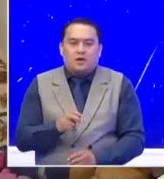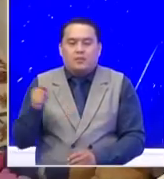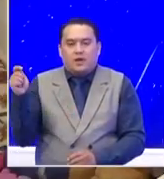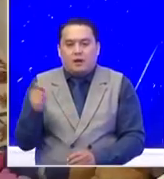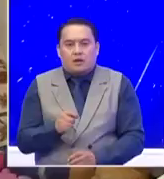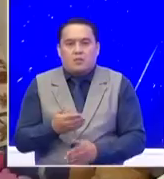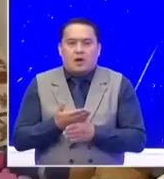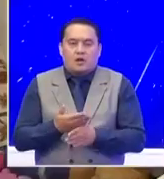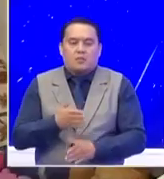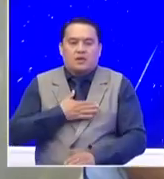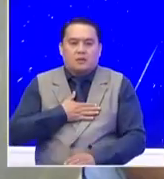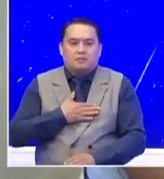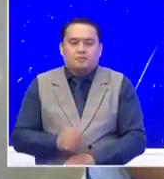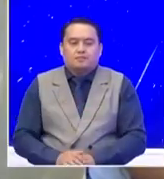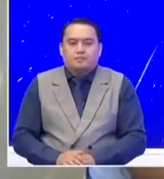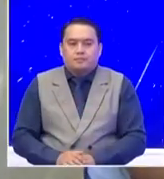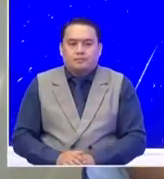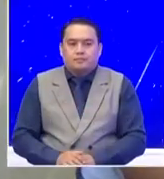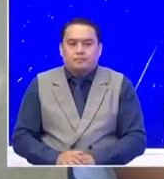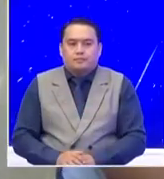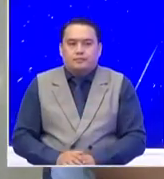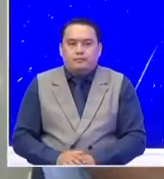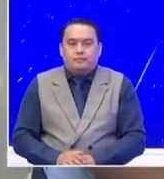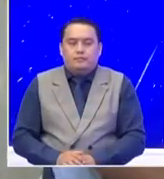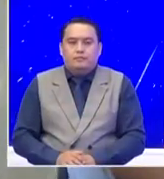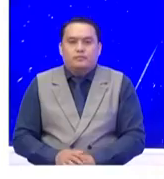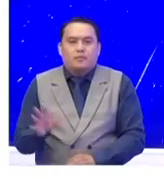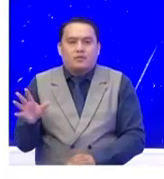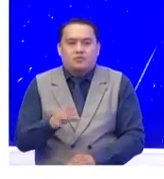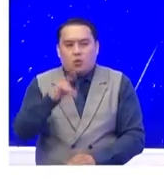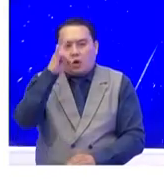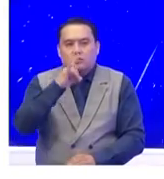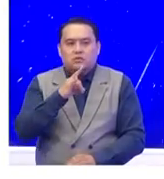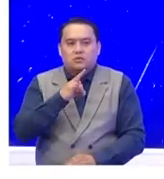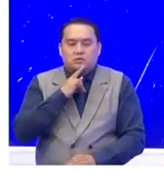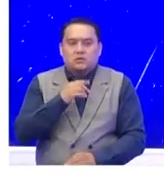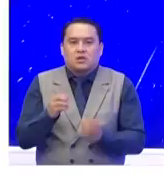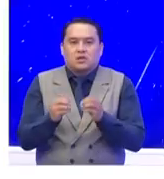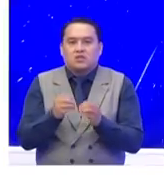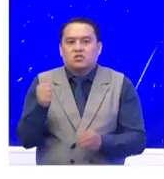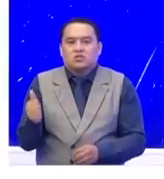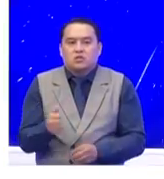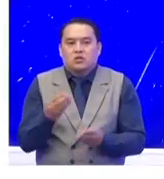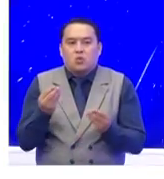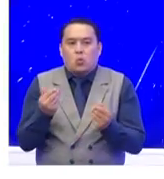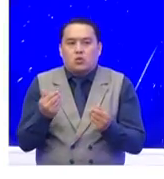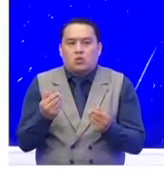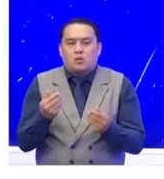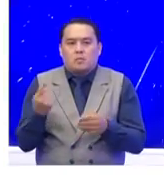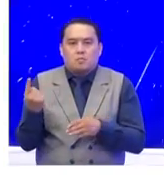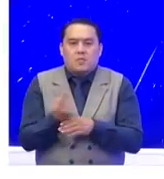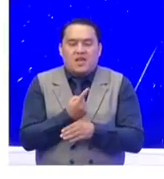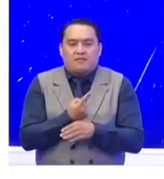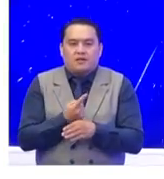они помогли. Волонтеры кинули клич по всему Казахстану. И буквально за 10 часов средства, необходимые на первое